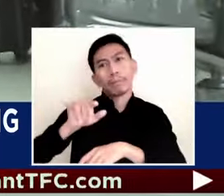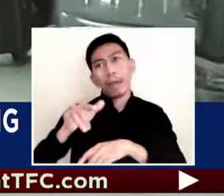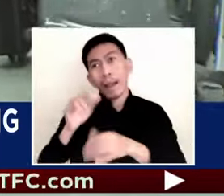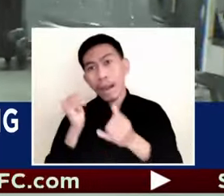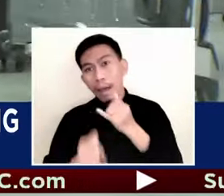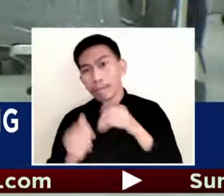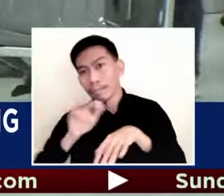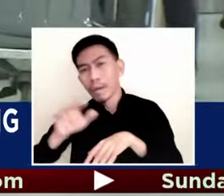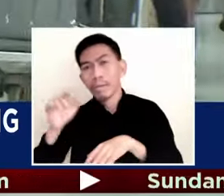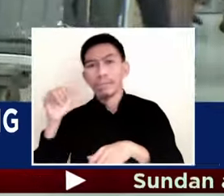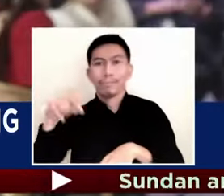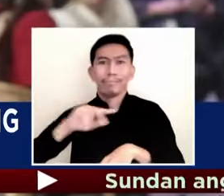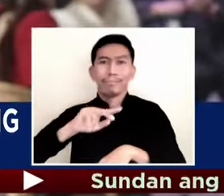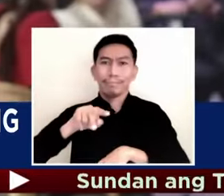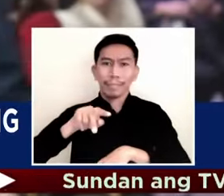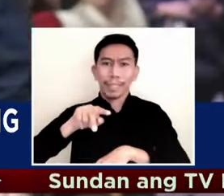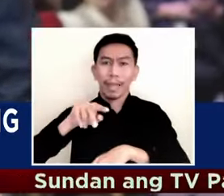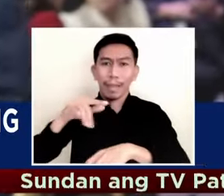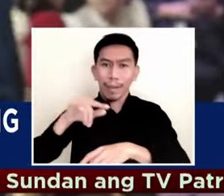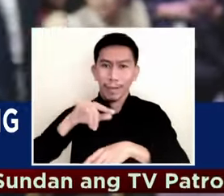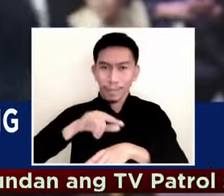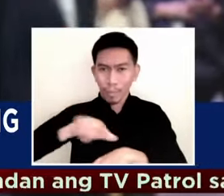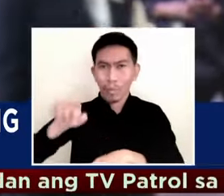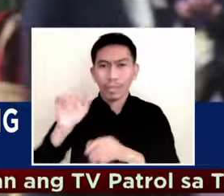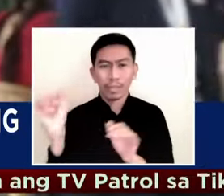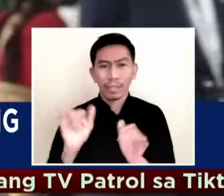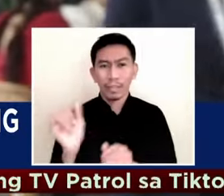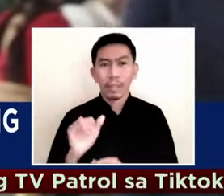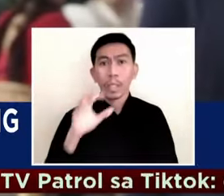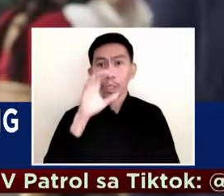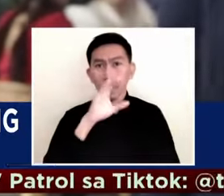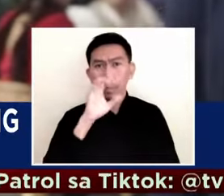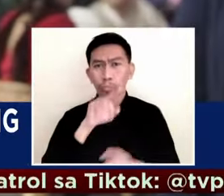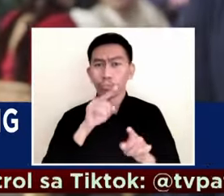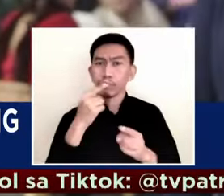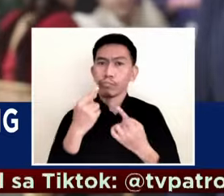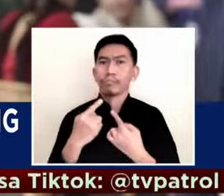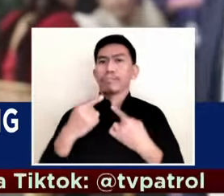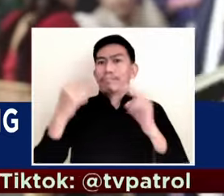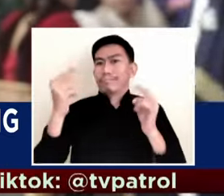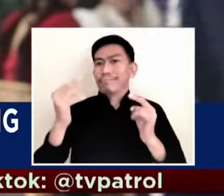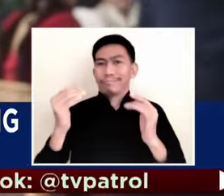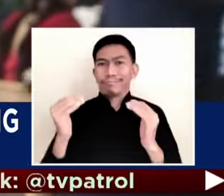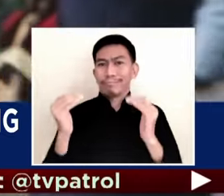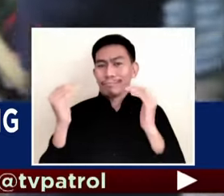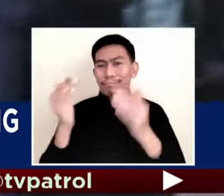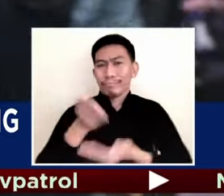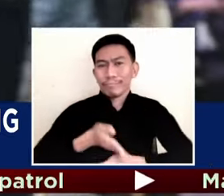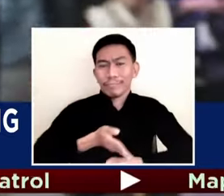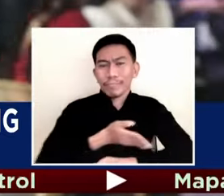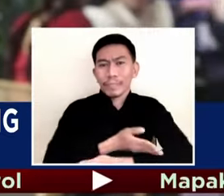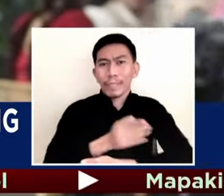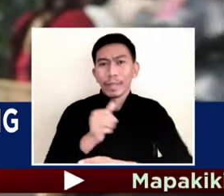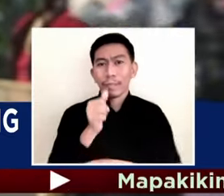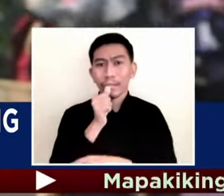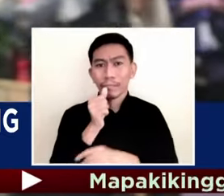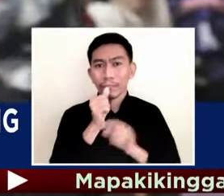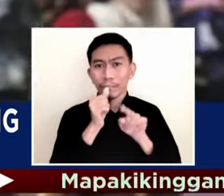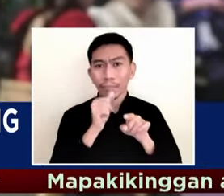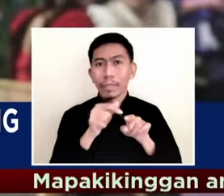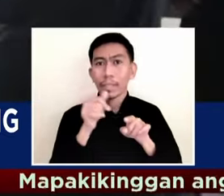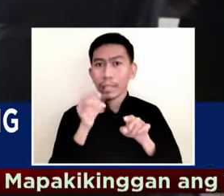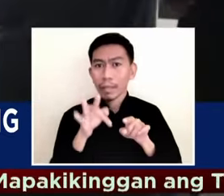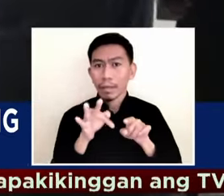privatization of our airports. Cebu has shown massive success in terms of privatization and how that can benefit the